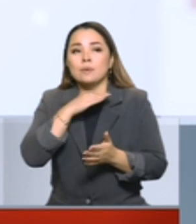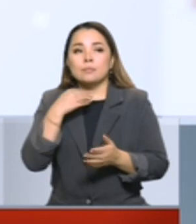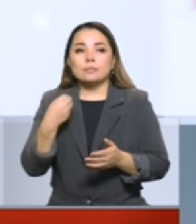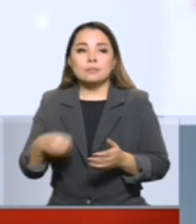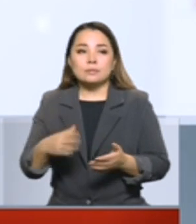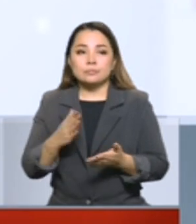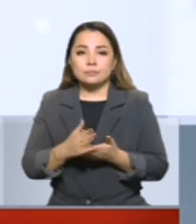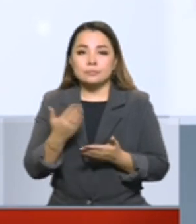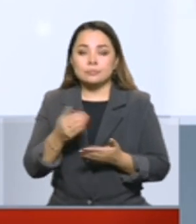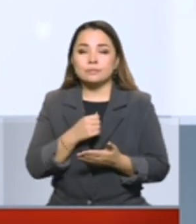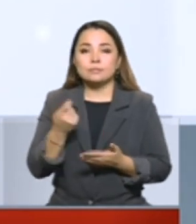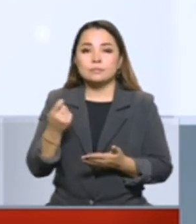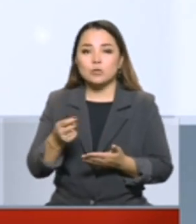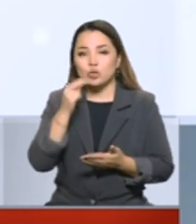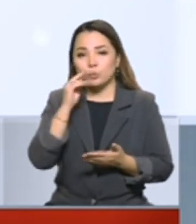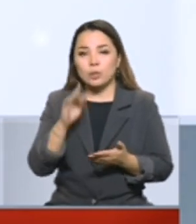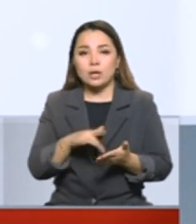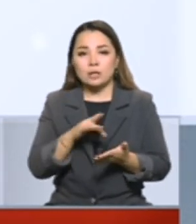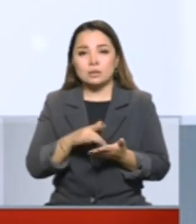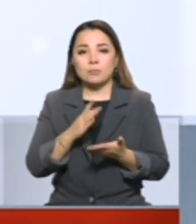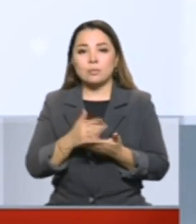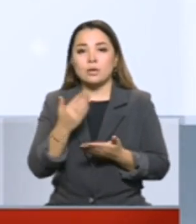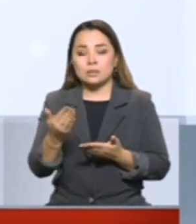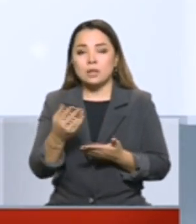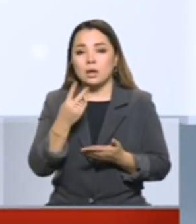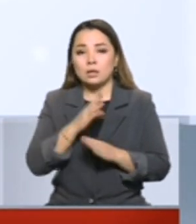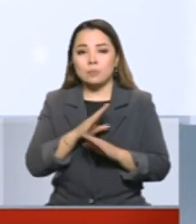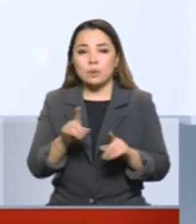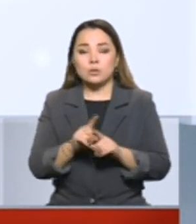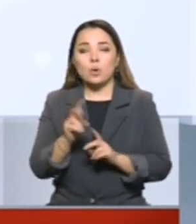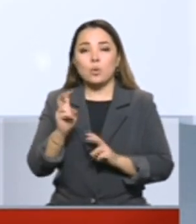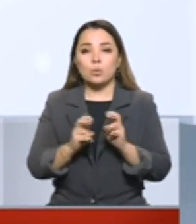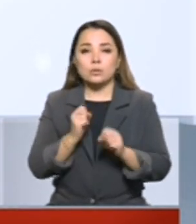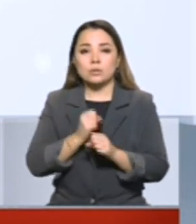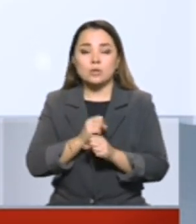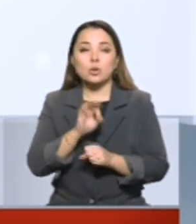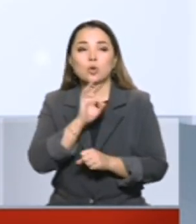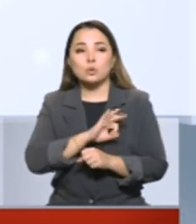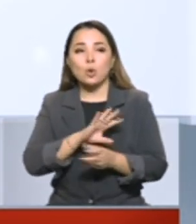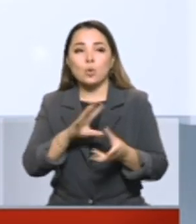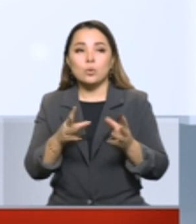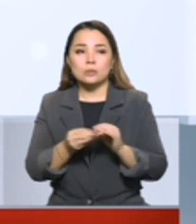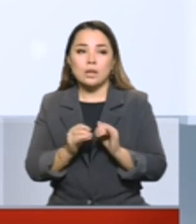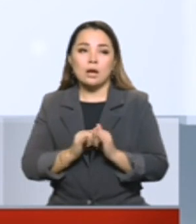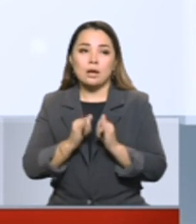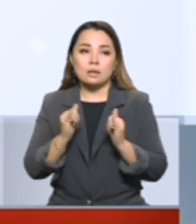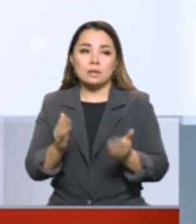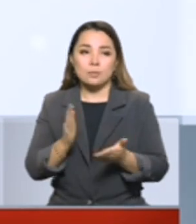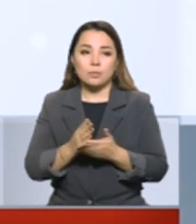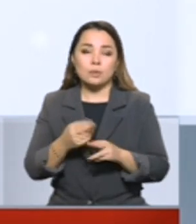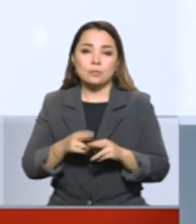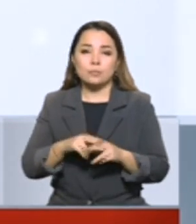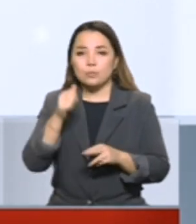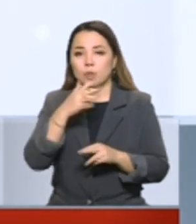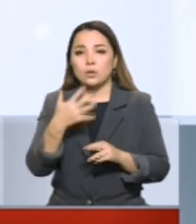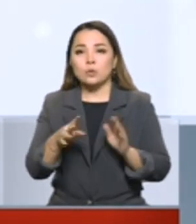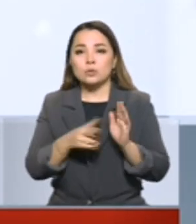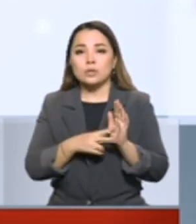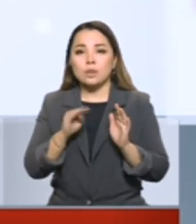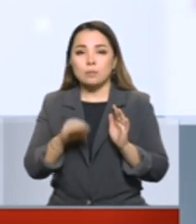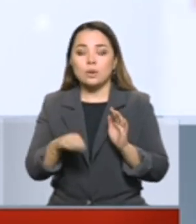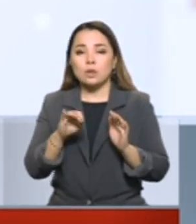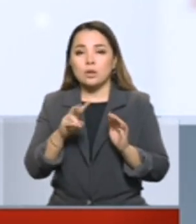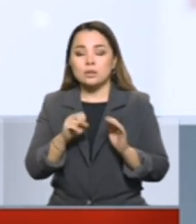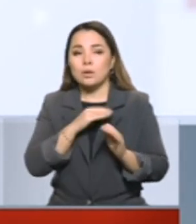қымбат, ең арзаны Шымкентте, соған қарамастан елімізде өндірісте тұтыну көлемінде артып келеді. Биыл 57 мың тонна